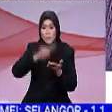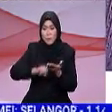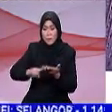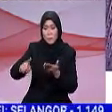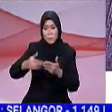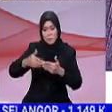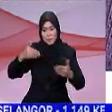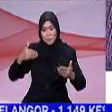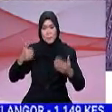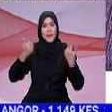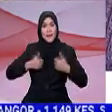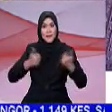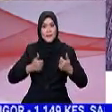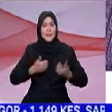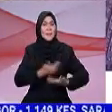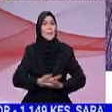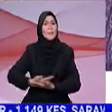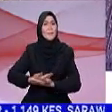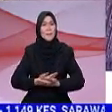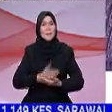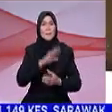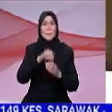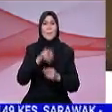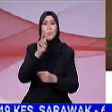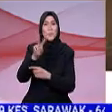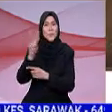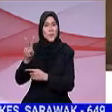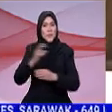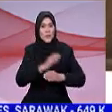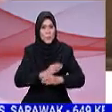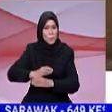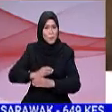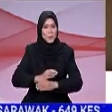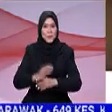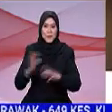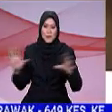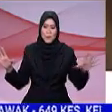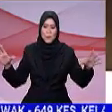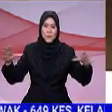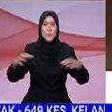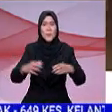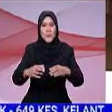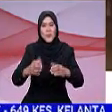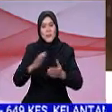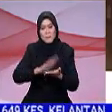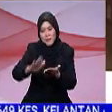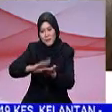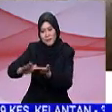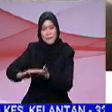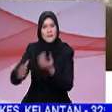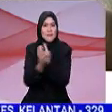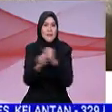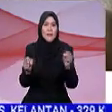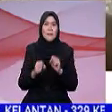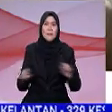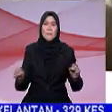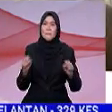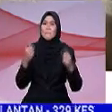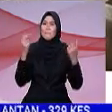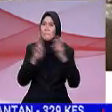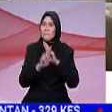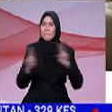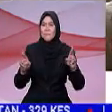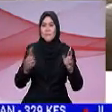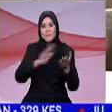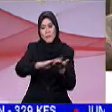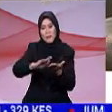sebelum Aidilfitri, anaknya termasuk 22 cucu akan berkumpul dan bergotong royong menyiapkan persiapan